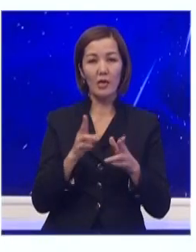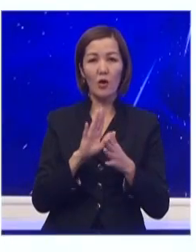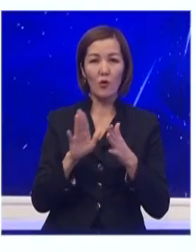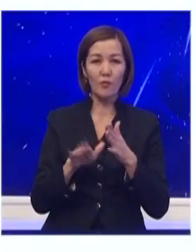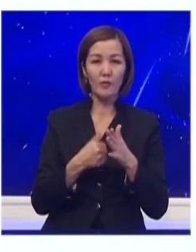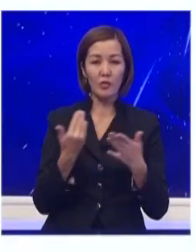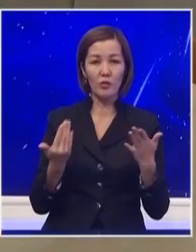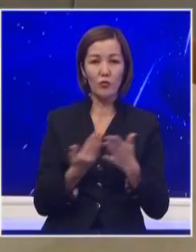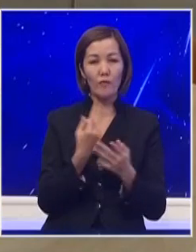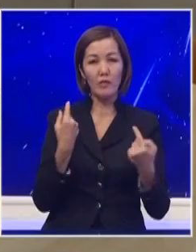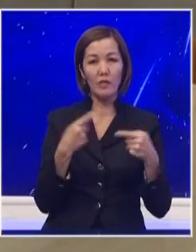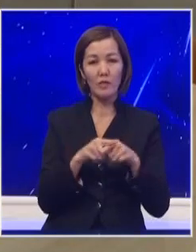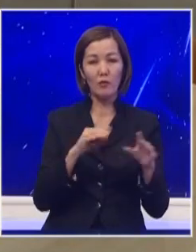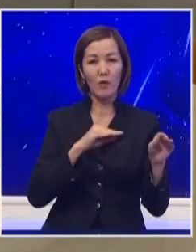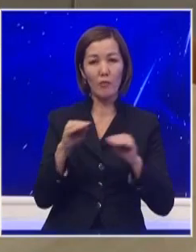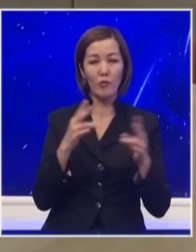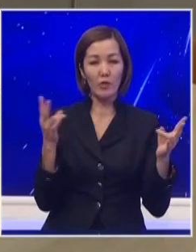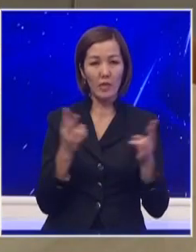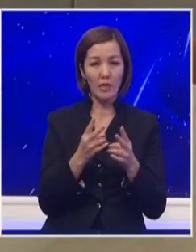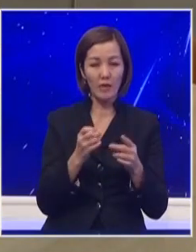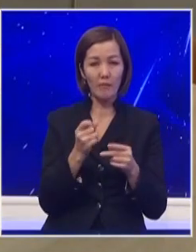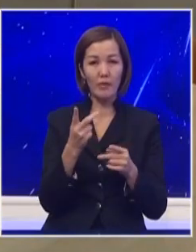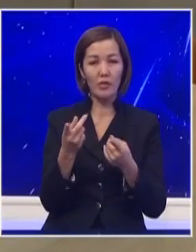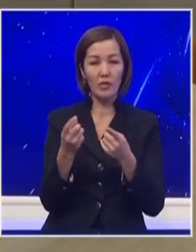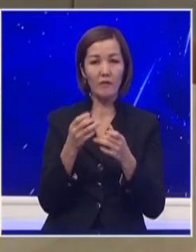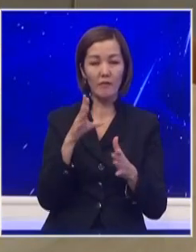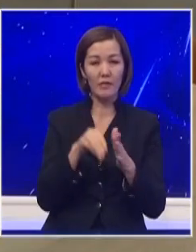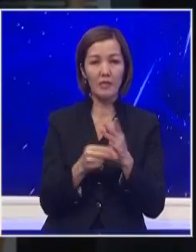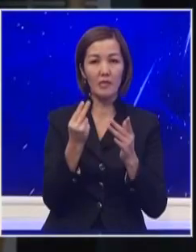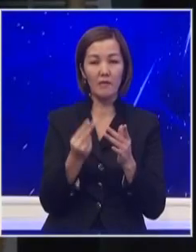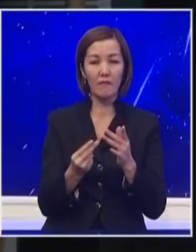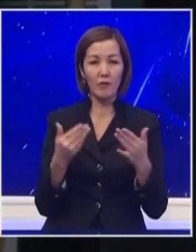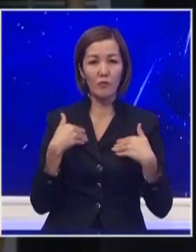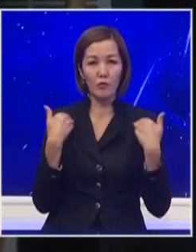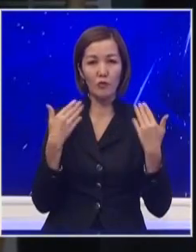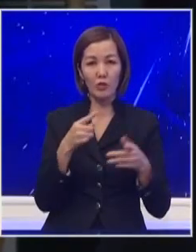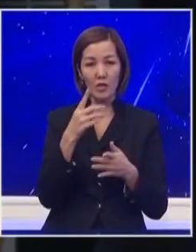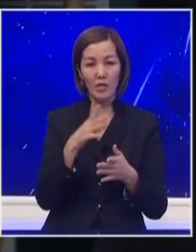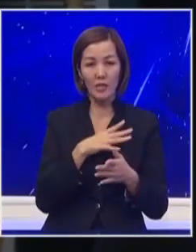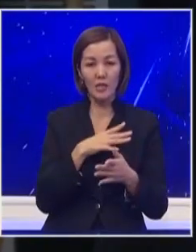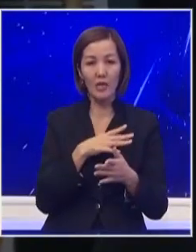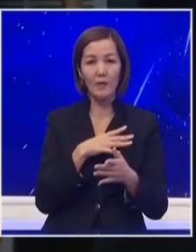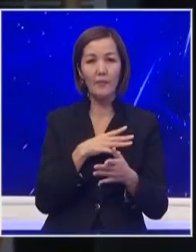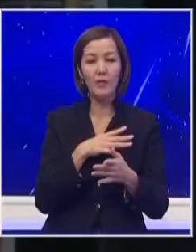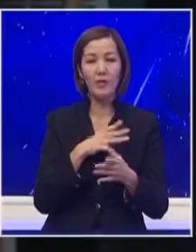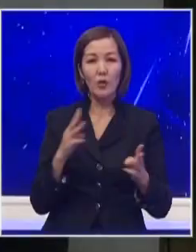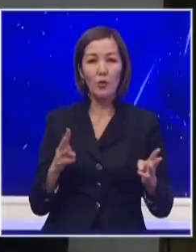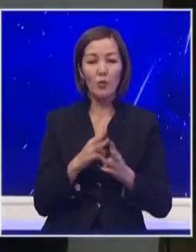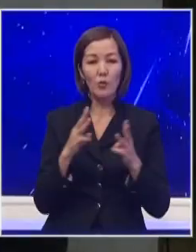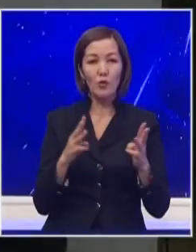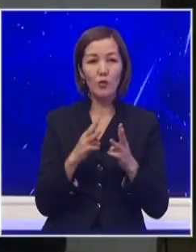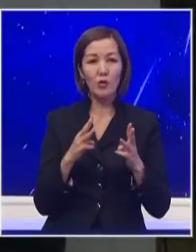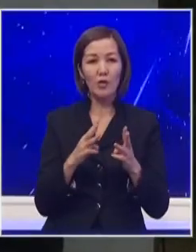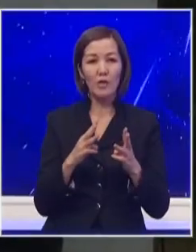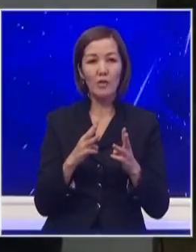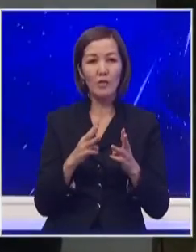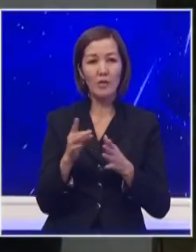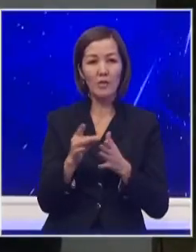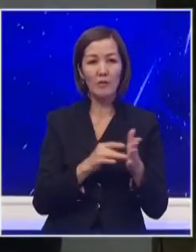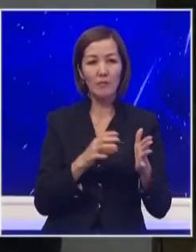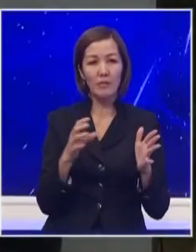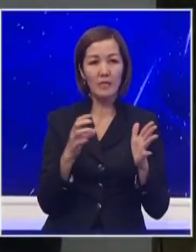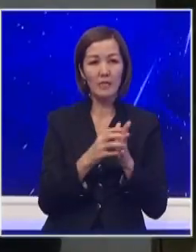саяси партиялар айтулы додаға қамданып, жабданып жатыр. Арасында екеуі өз кандидаттарын ұсынып үлгірді. Ал ел